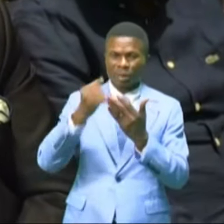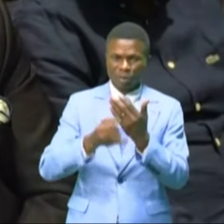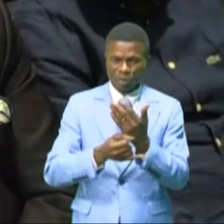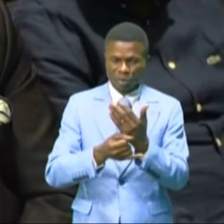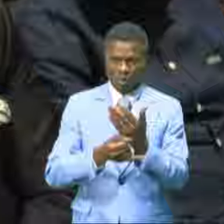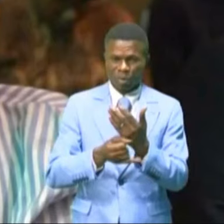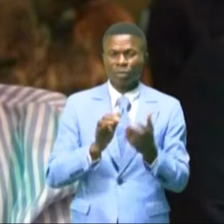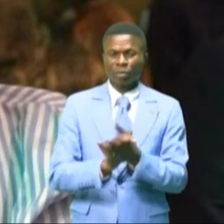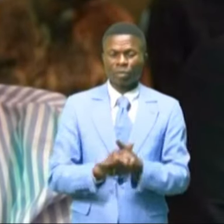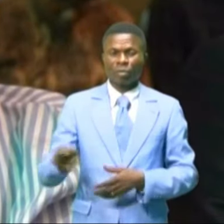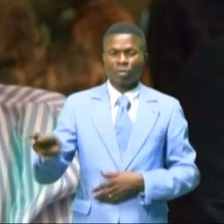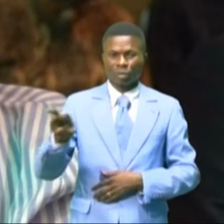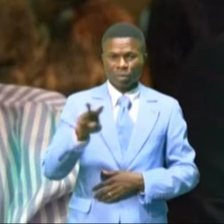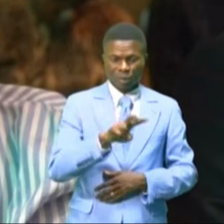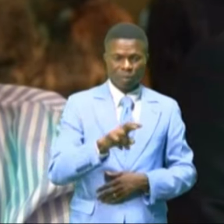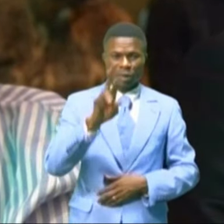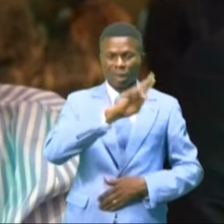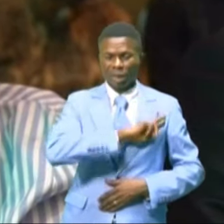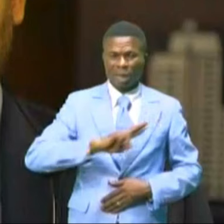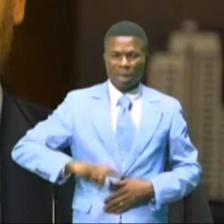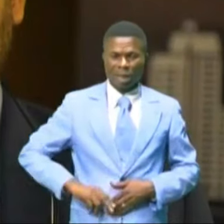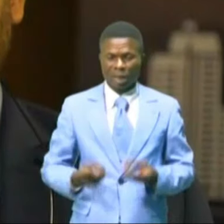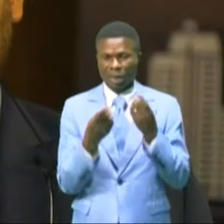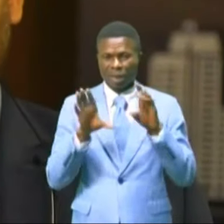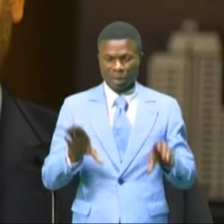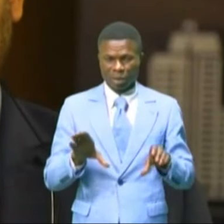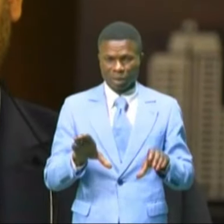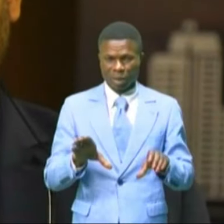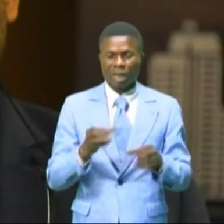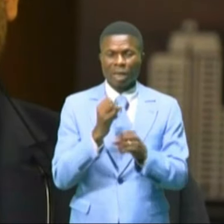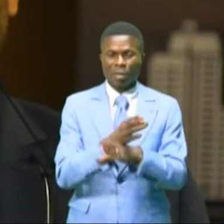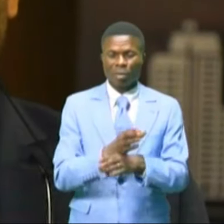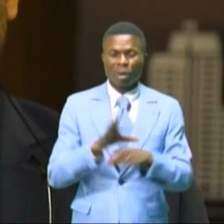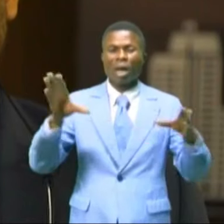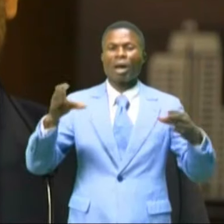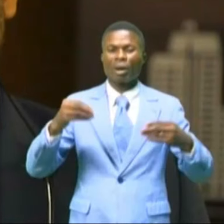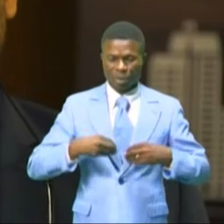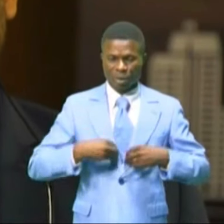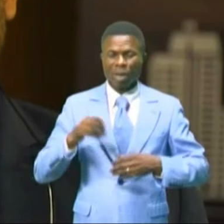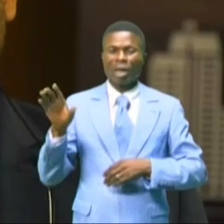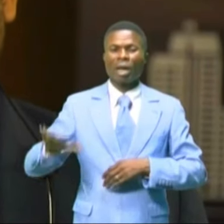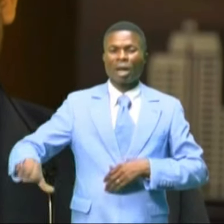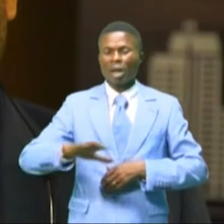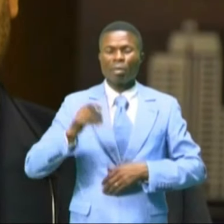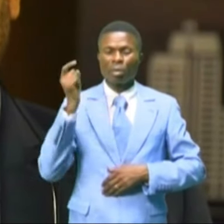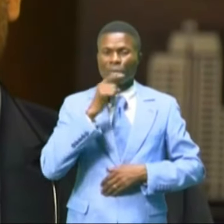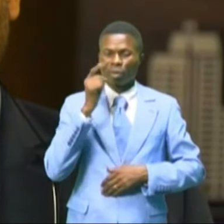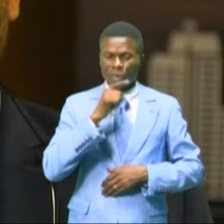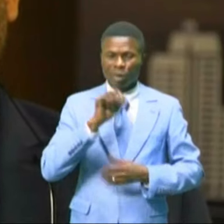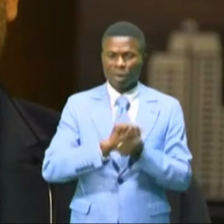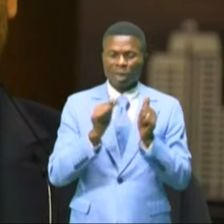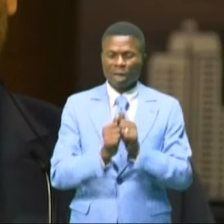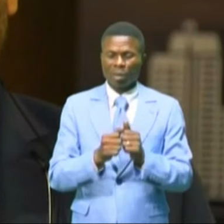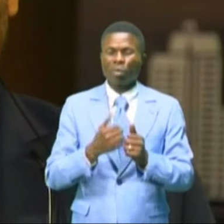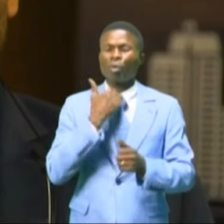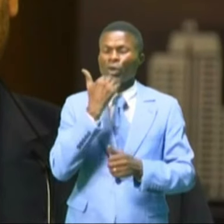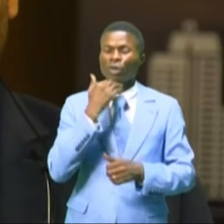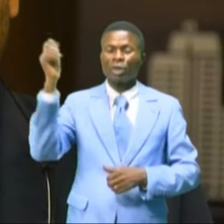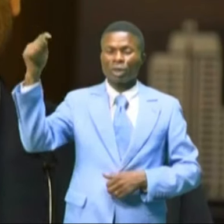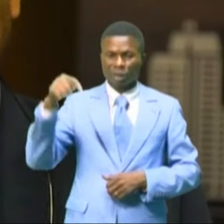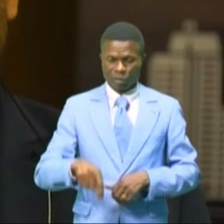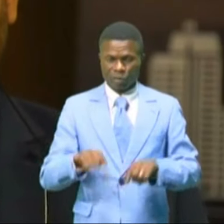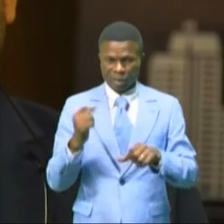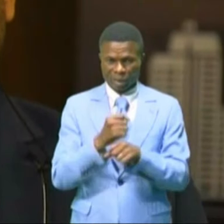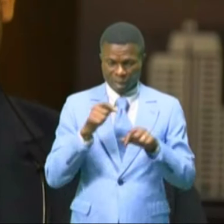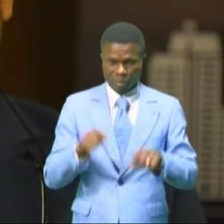pense qu'aujourd'hui, la RDC est mature et prête à accueillir le Maroc et le monde en tant qu'investisseur et partenaire. Et je